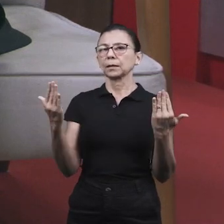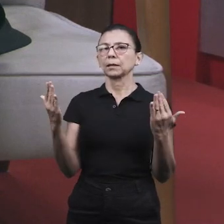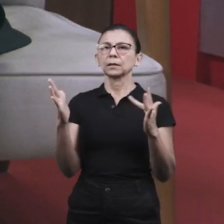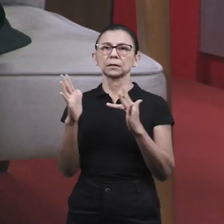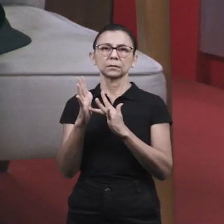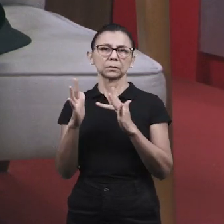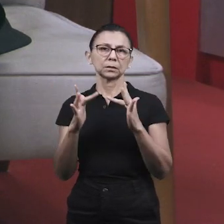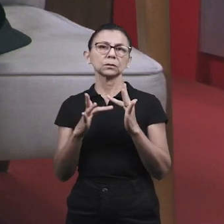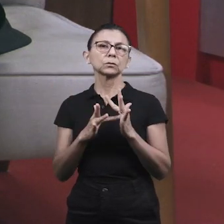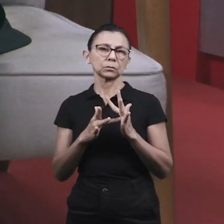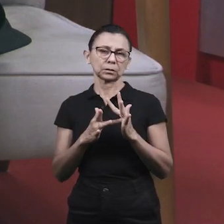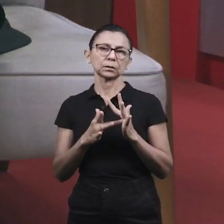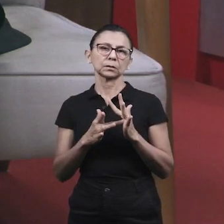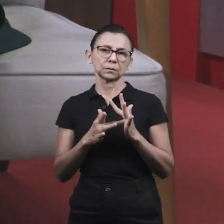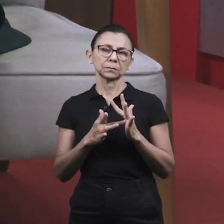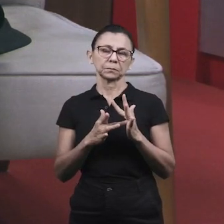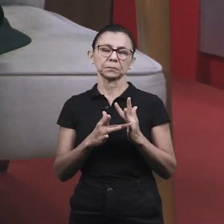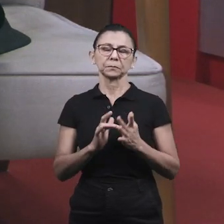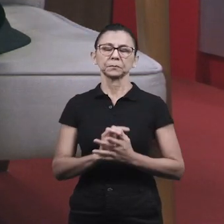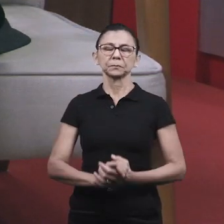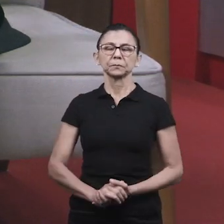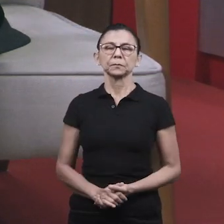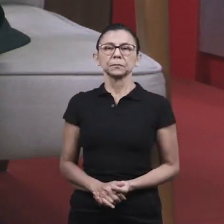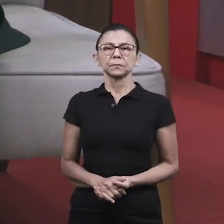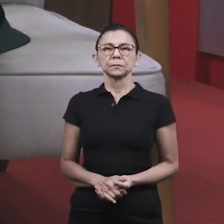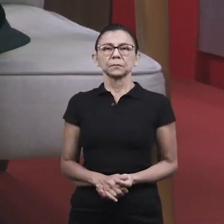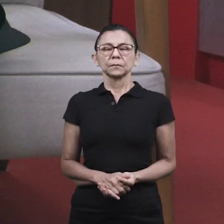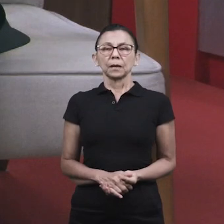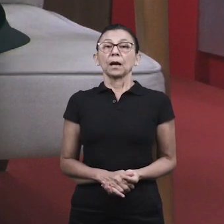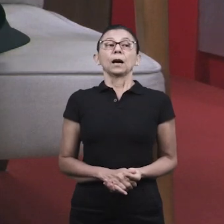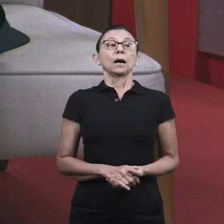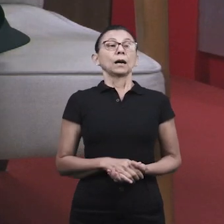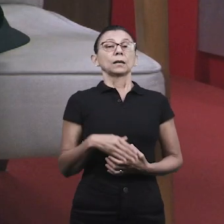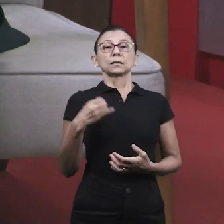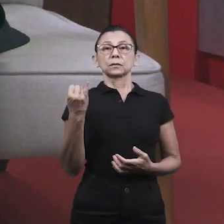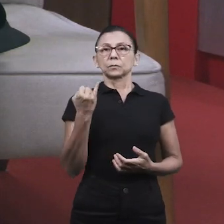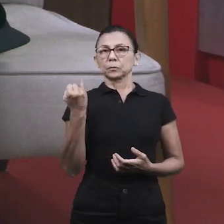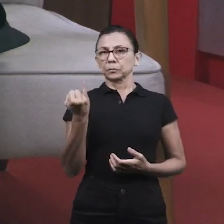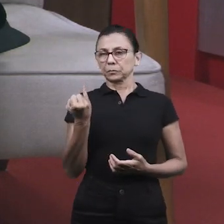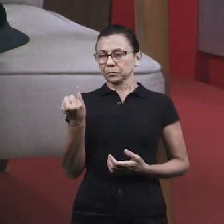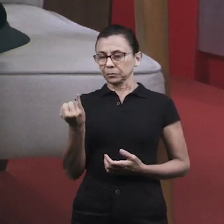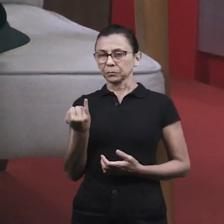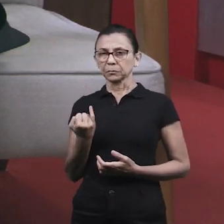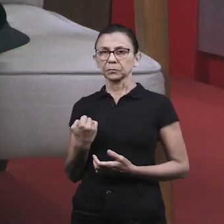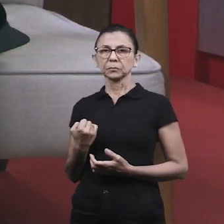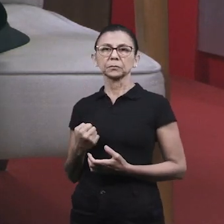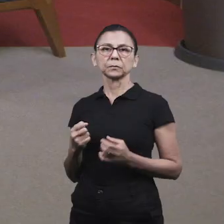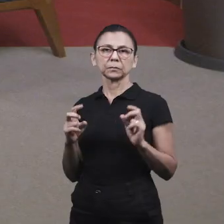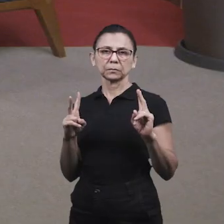ceux qui n'ont pas péché, n'est-ce pas? Ils ont plu à Dieu. Beaucoup